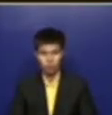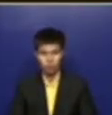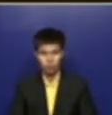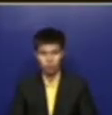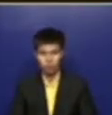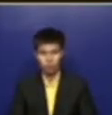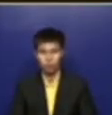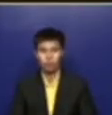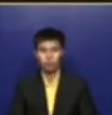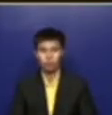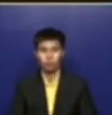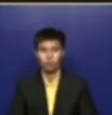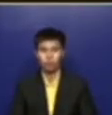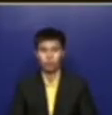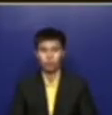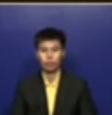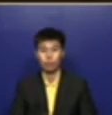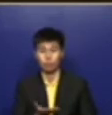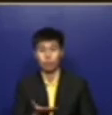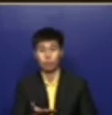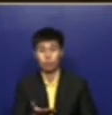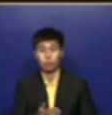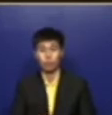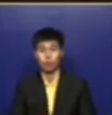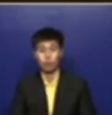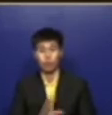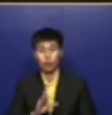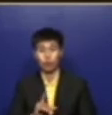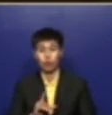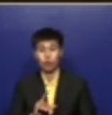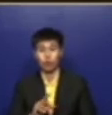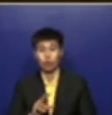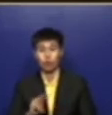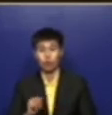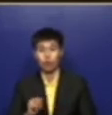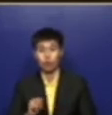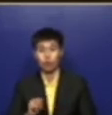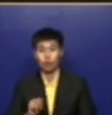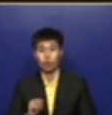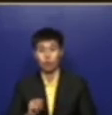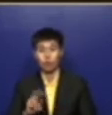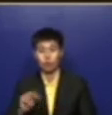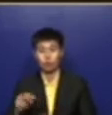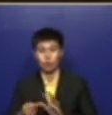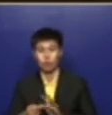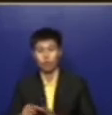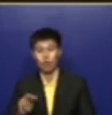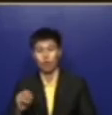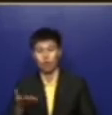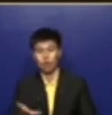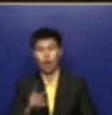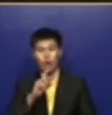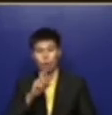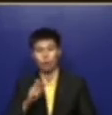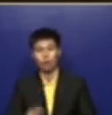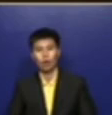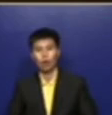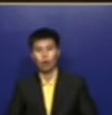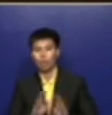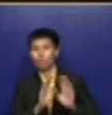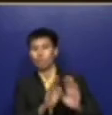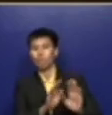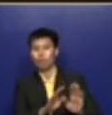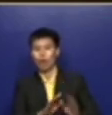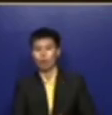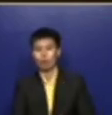ท่านคุณหมอชนน่านถามครบตามทางเวลาแล้วก็สามคำถาม เป็นประเด็นฝากครับท่านประธานที่เค